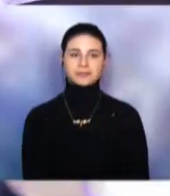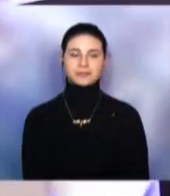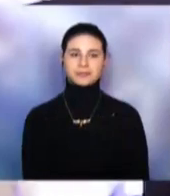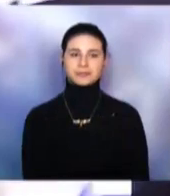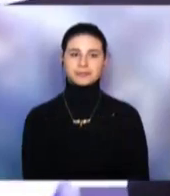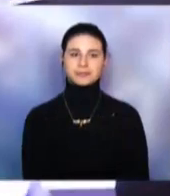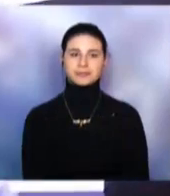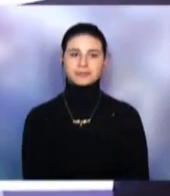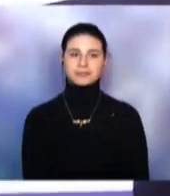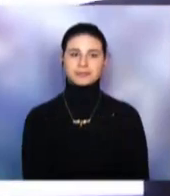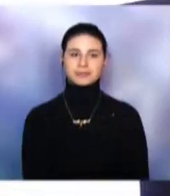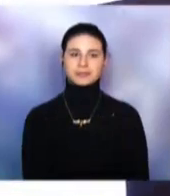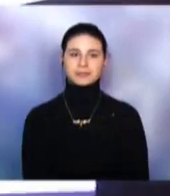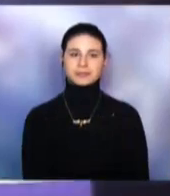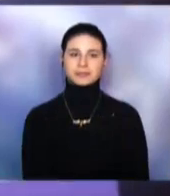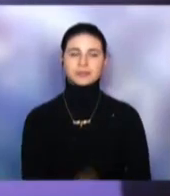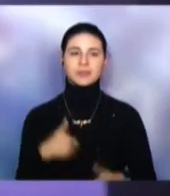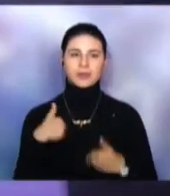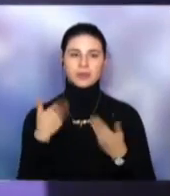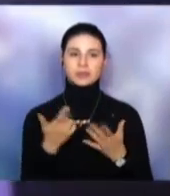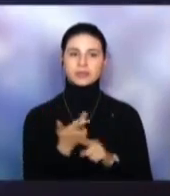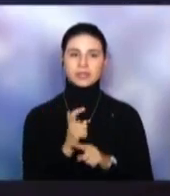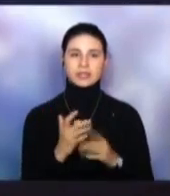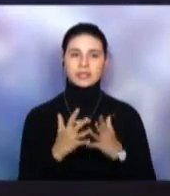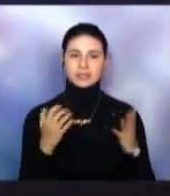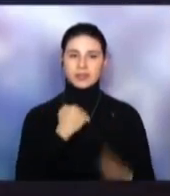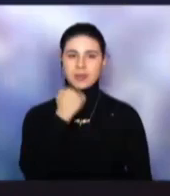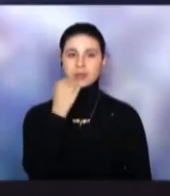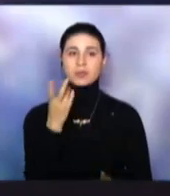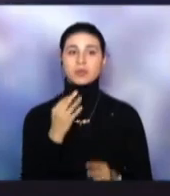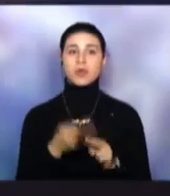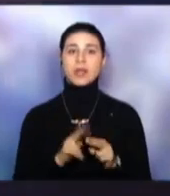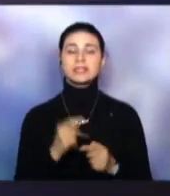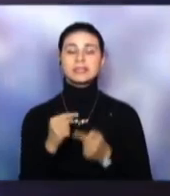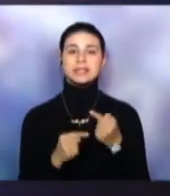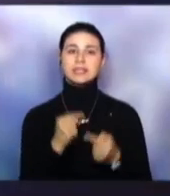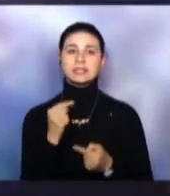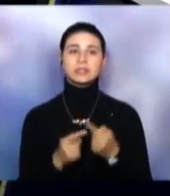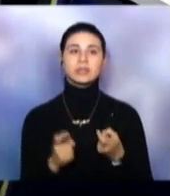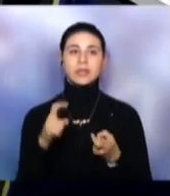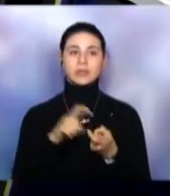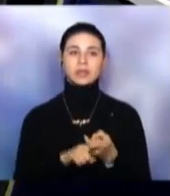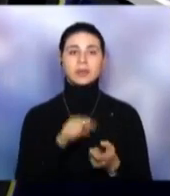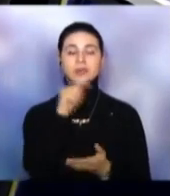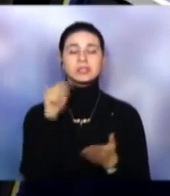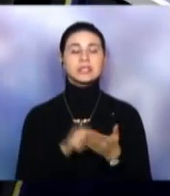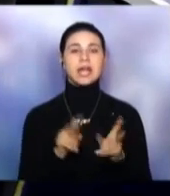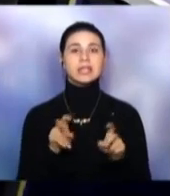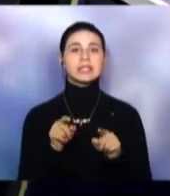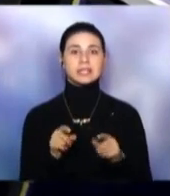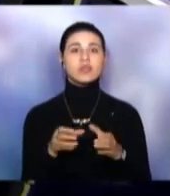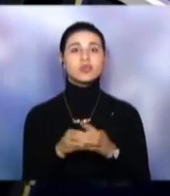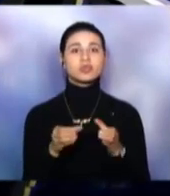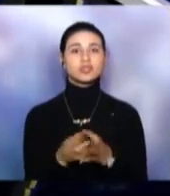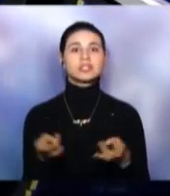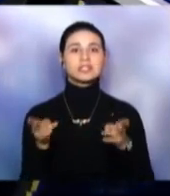მადლობა. ძალიან დიდი მადლობა მოლოცვისთვის. თუმცა ეს ტრადიციული დამოკიდებულება საკითხის მიმართ გუნჩი